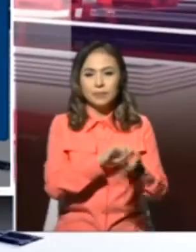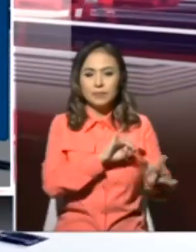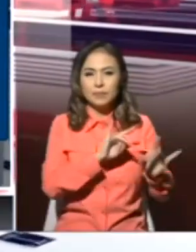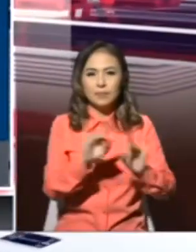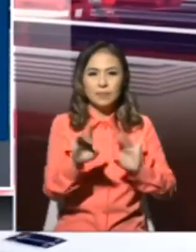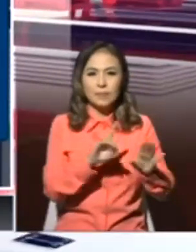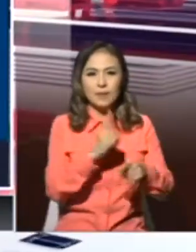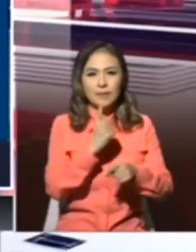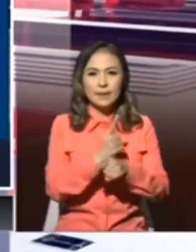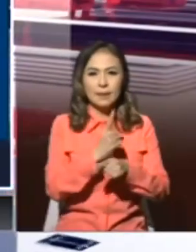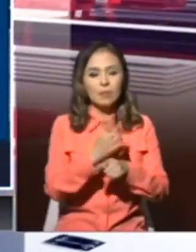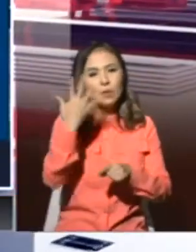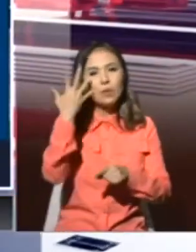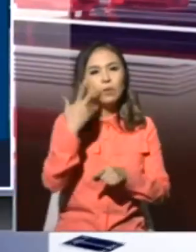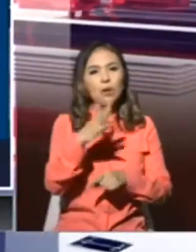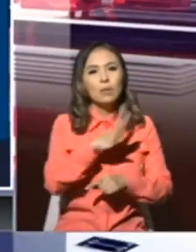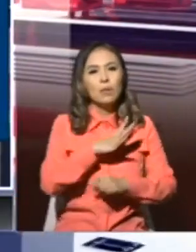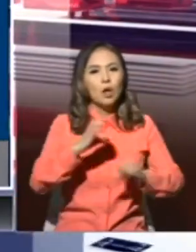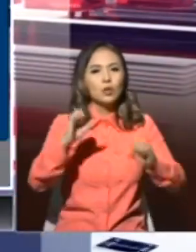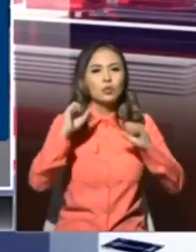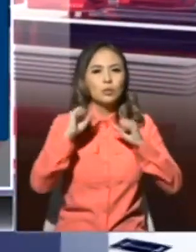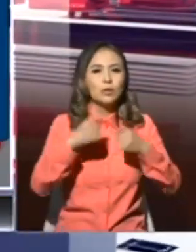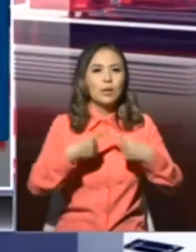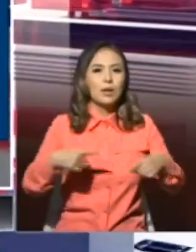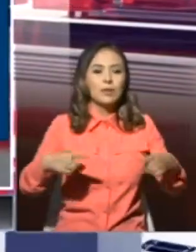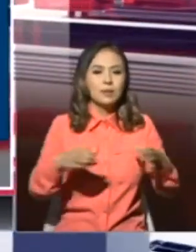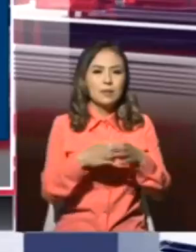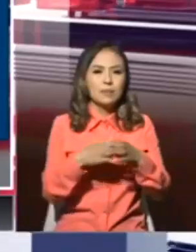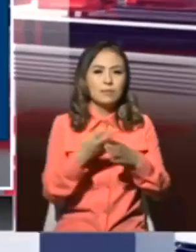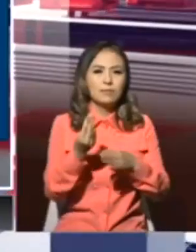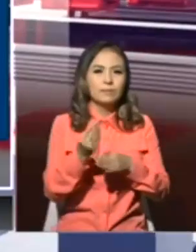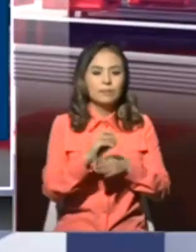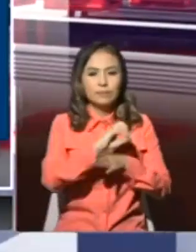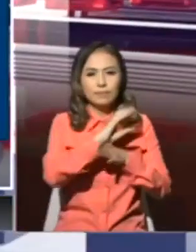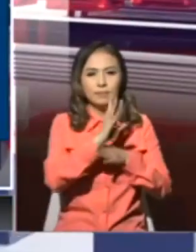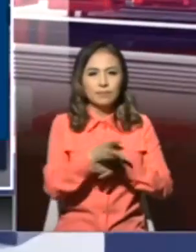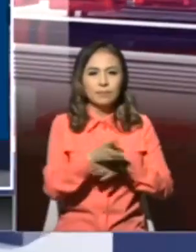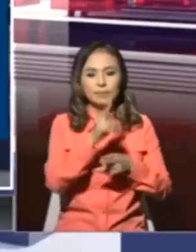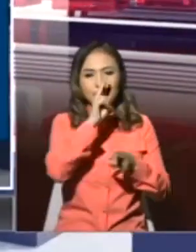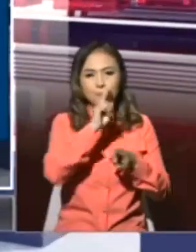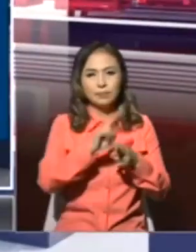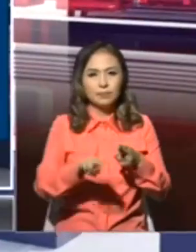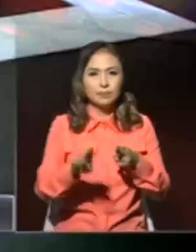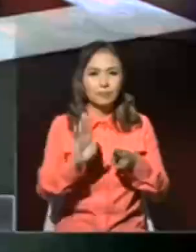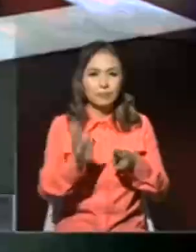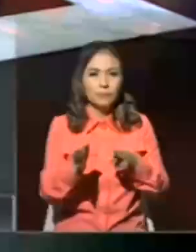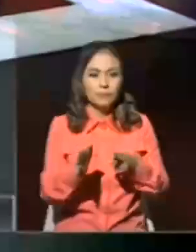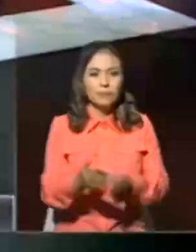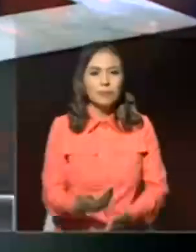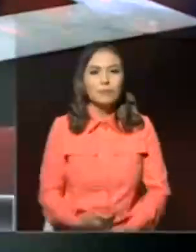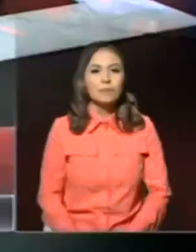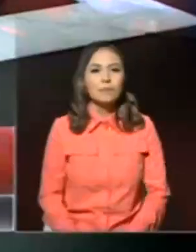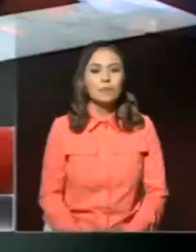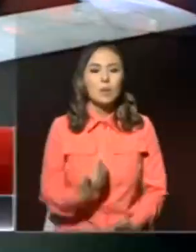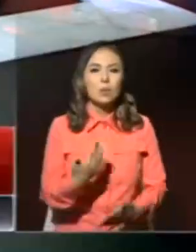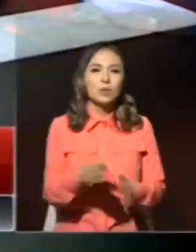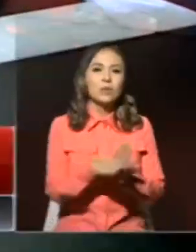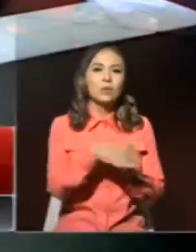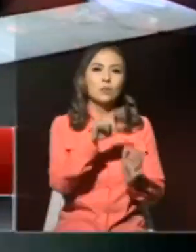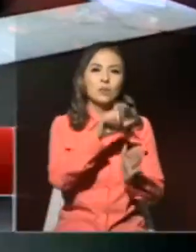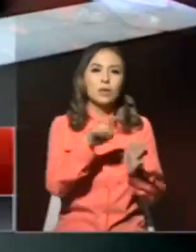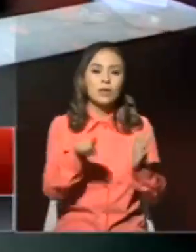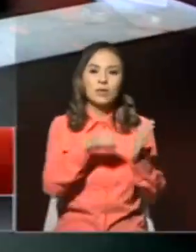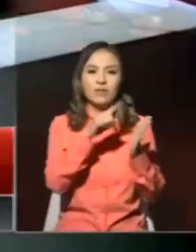тыйым салынған жағдайда спорттық командалар қаржыландырудың бұл көзінен айырылады дейді премьер-министр. Руслан мырза, сіздердің депутаттар